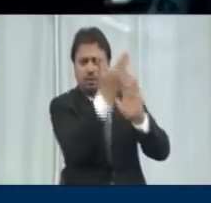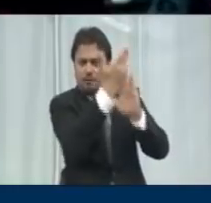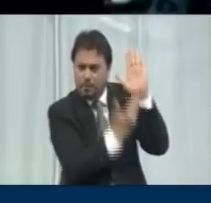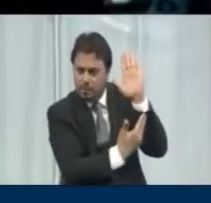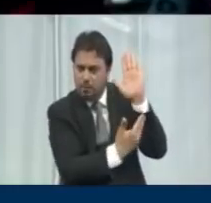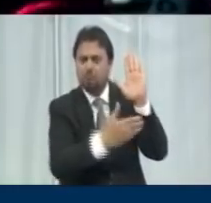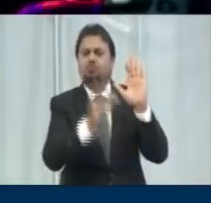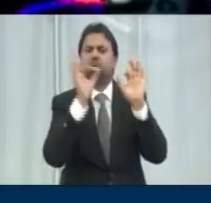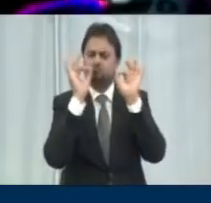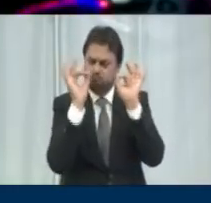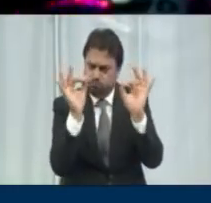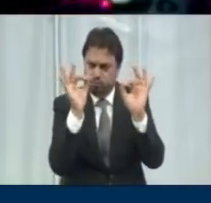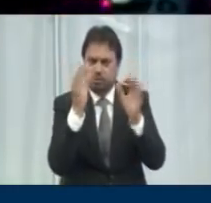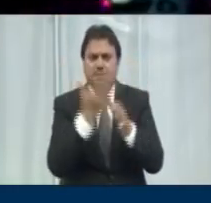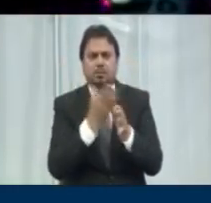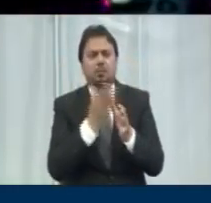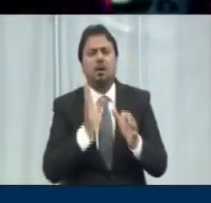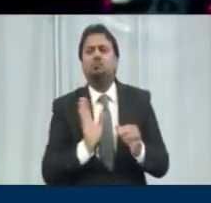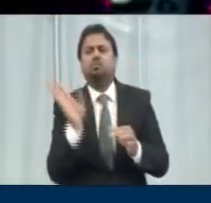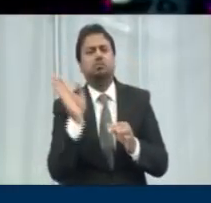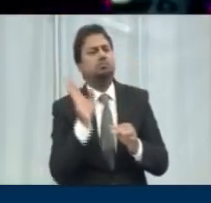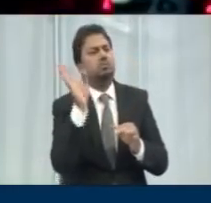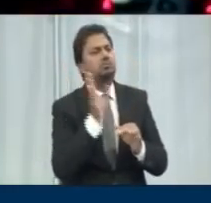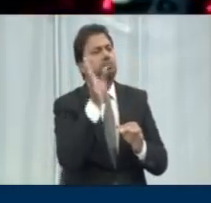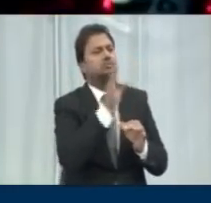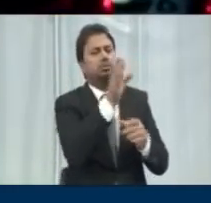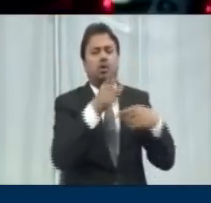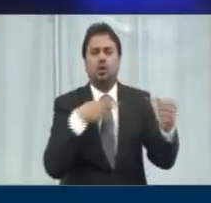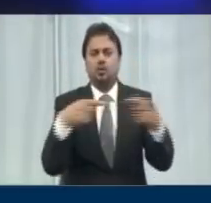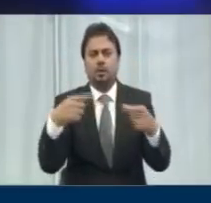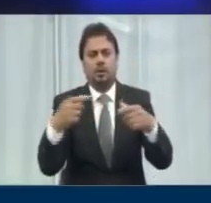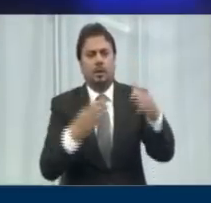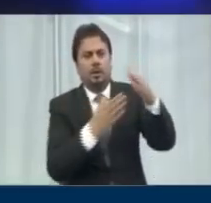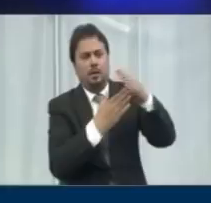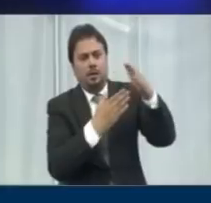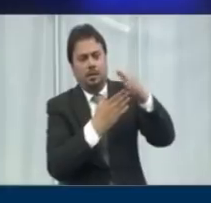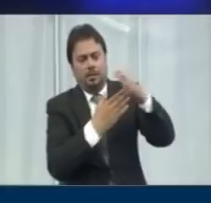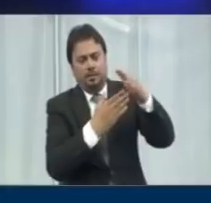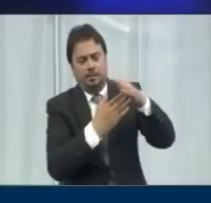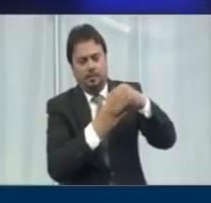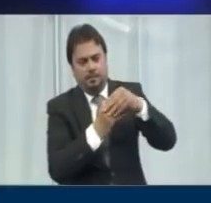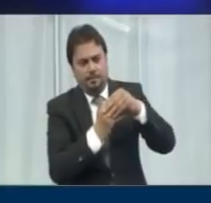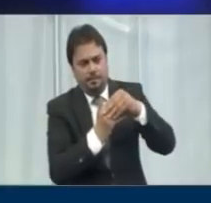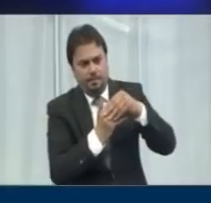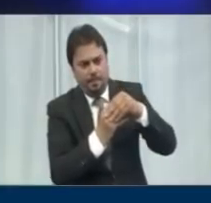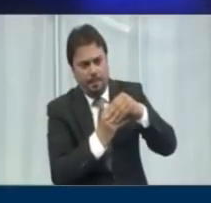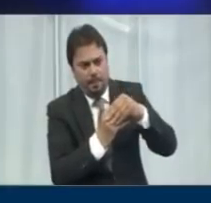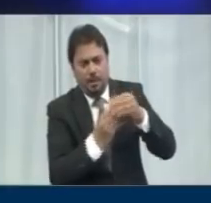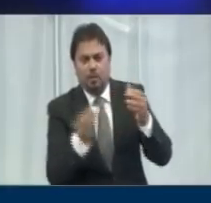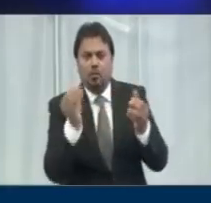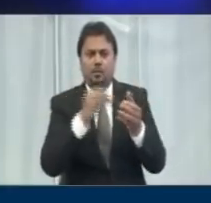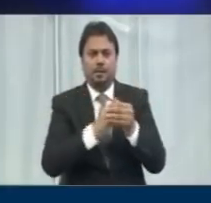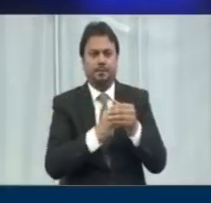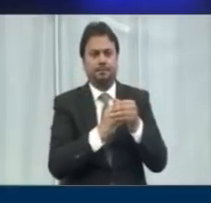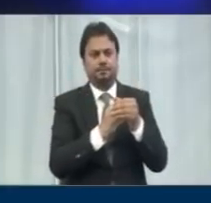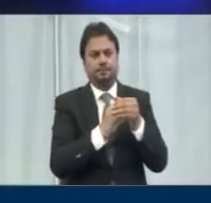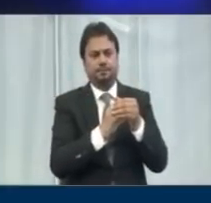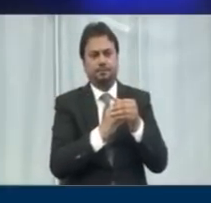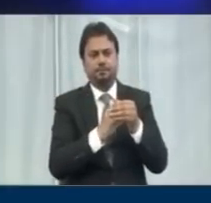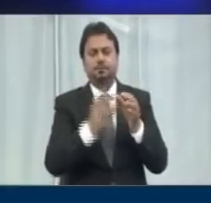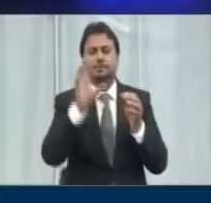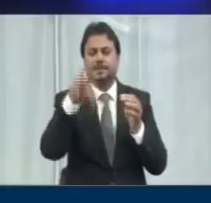نعم. لتنقل الوفد البابوي. نعم. منتظر عن هذه الخطة في محافظة تحديدا نجف الأشرف وما قبلها في أول.